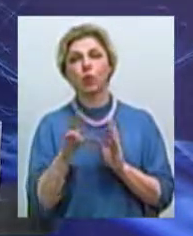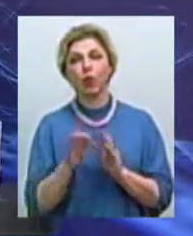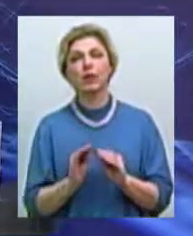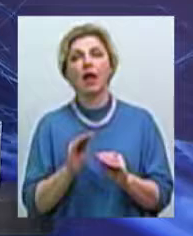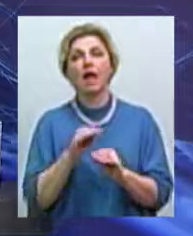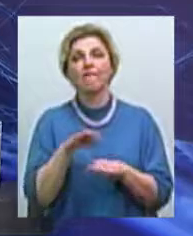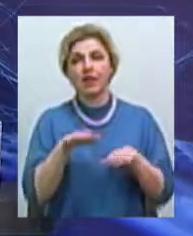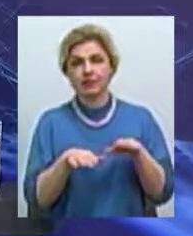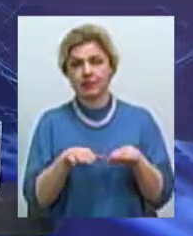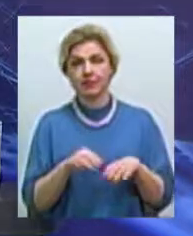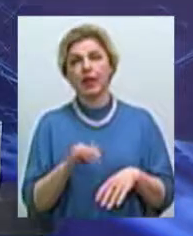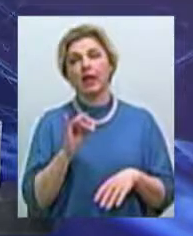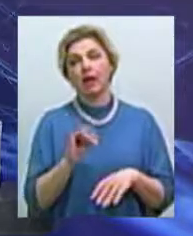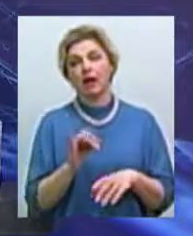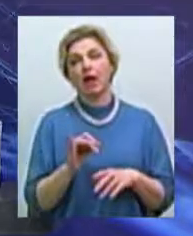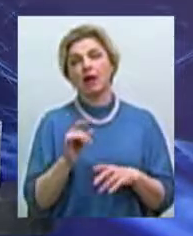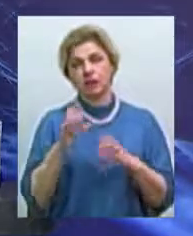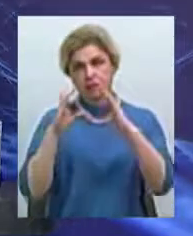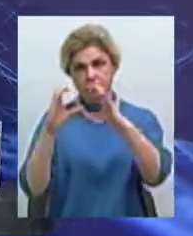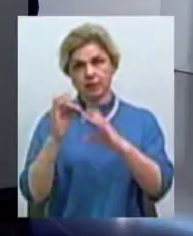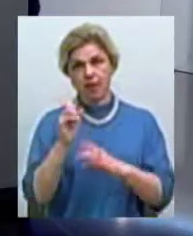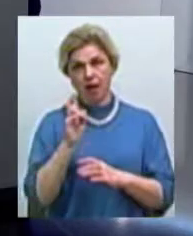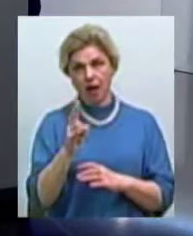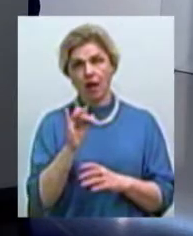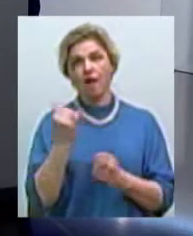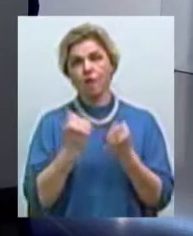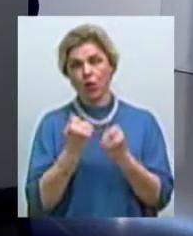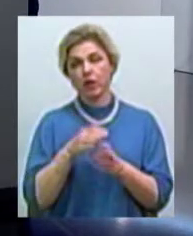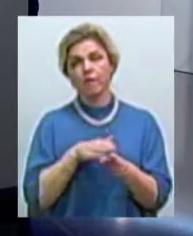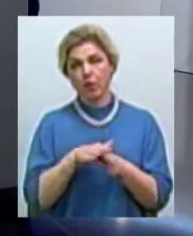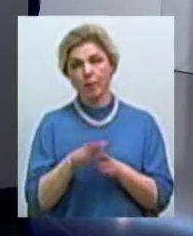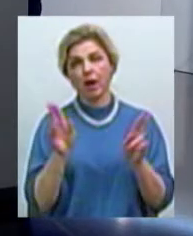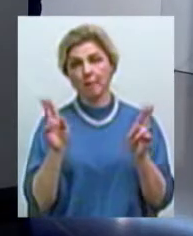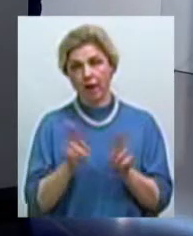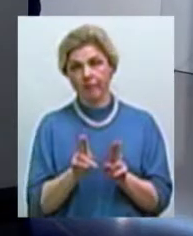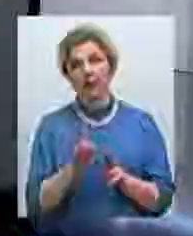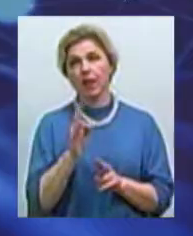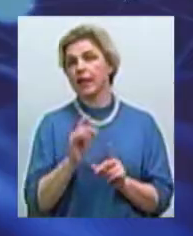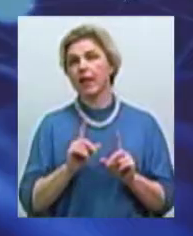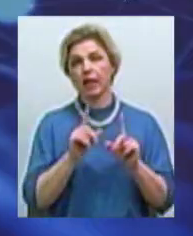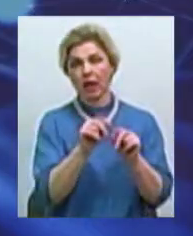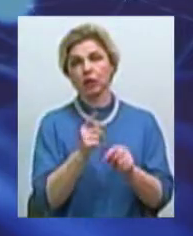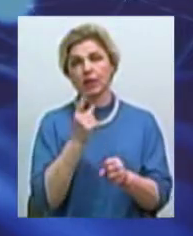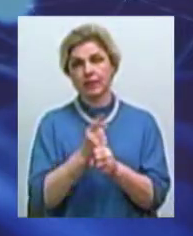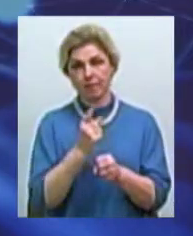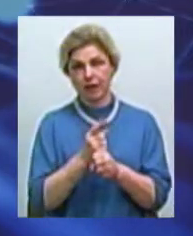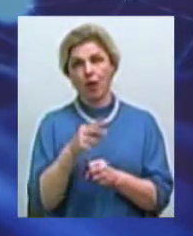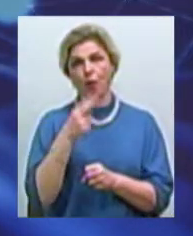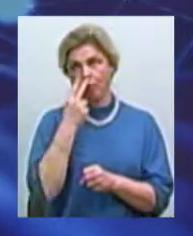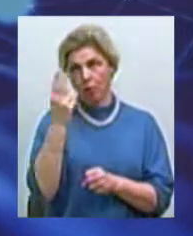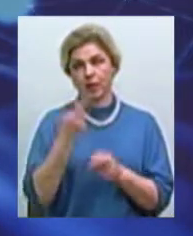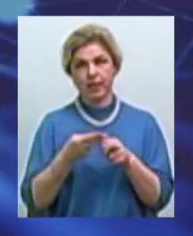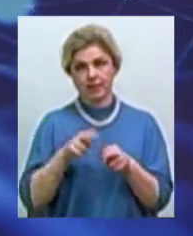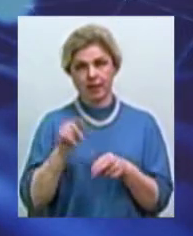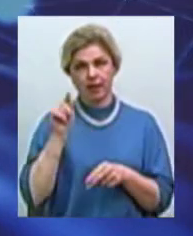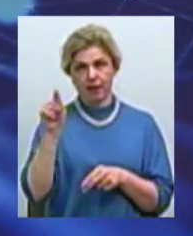знаки, і водії дотримуються так же само правил дорожнього руху, не їдуть під даний знак, забороняючи подальшого руху. А